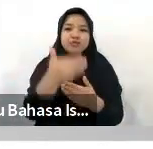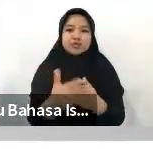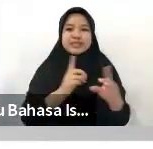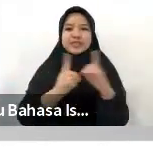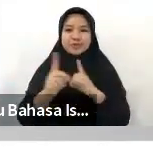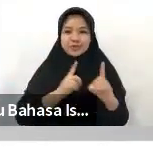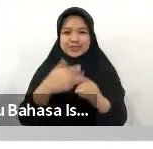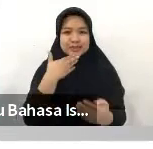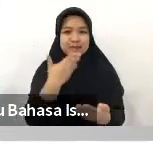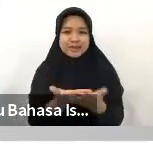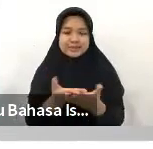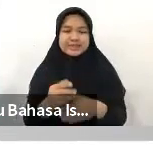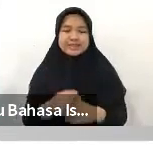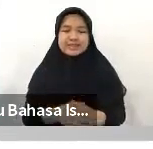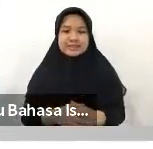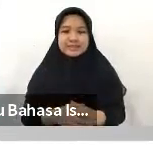Terima kasih.